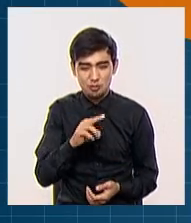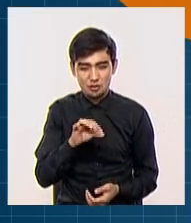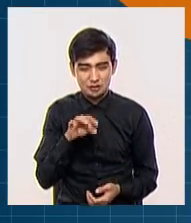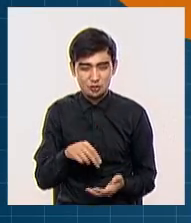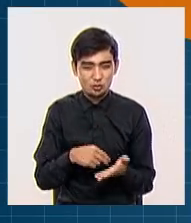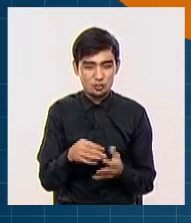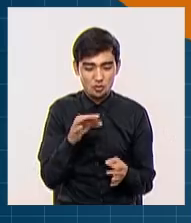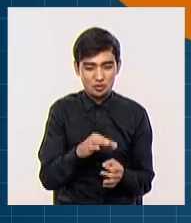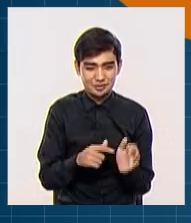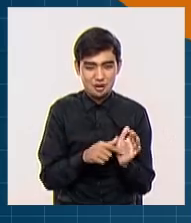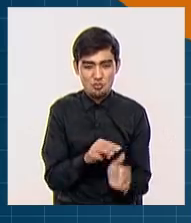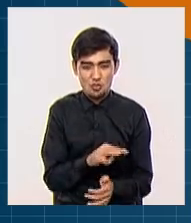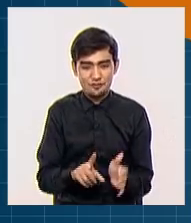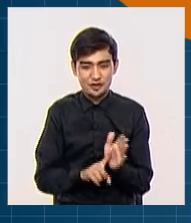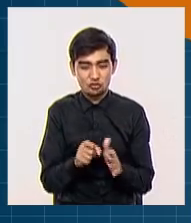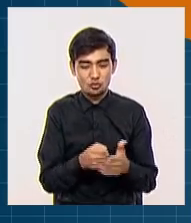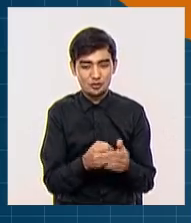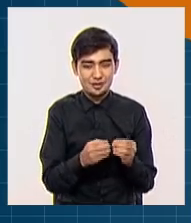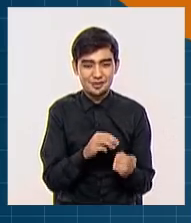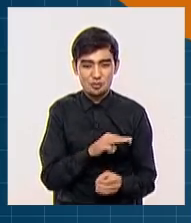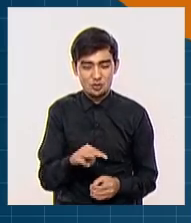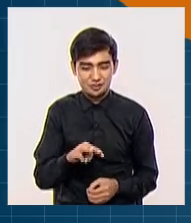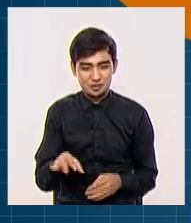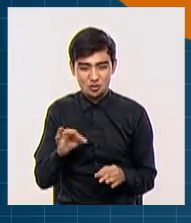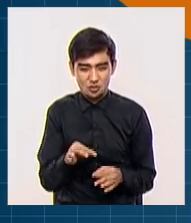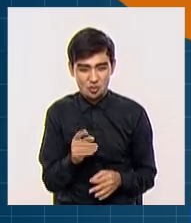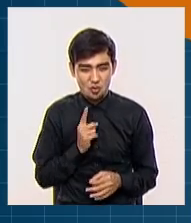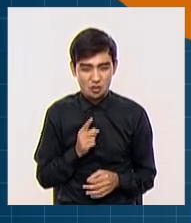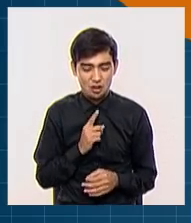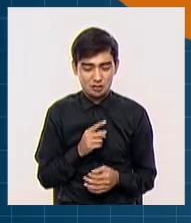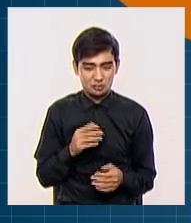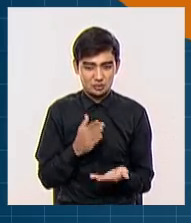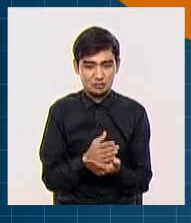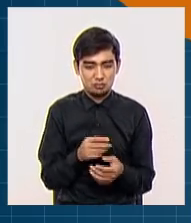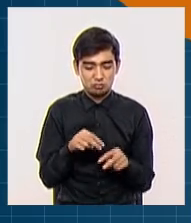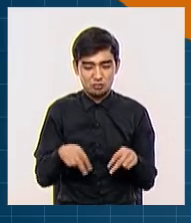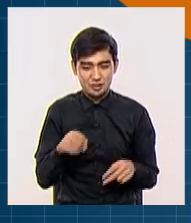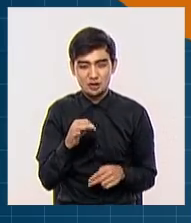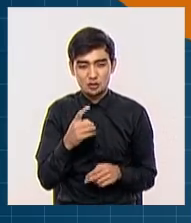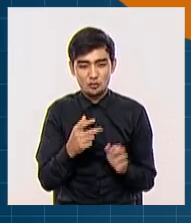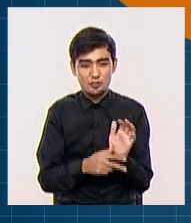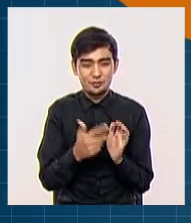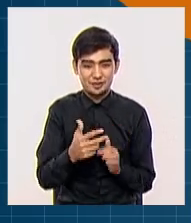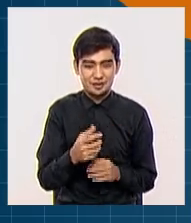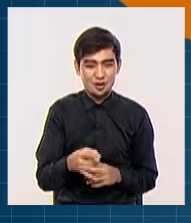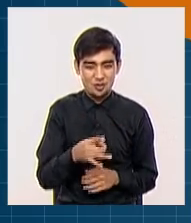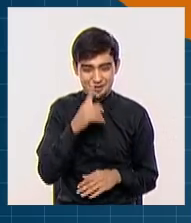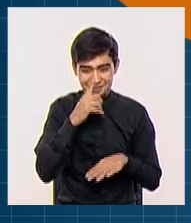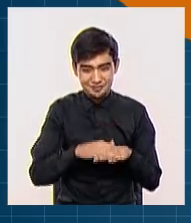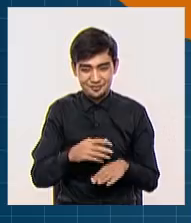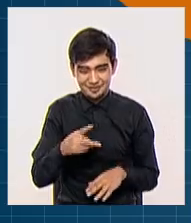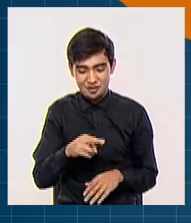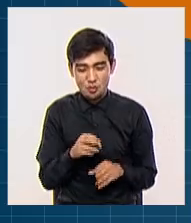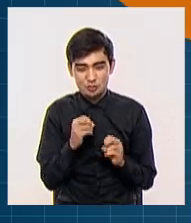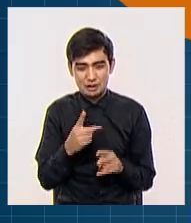әкімдіктер жылына 7 миллионнан бастап 10 миллион теңгеге дейін күзет қызметін жалдай. Сондай-ақ 183 аудан әкімдік үшін қауіпсіздік